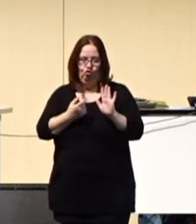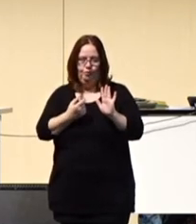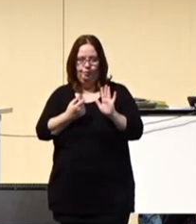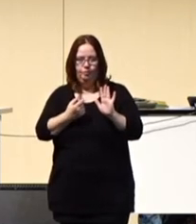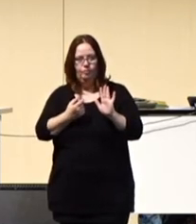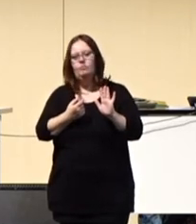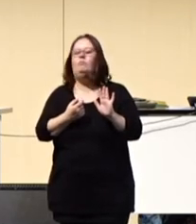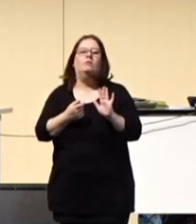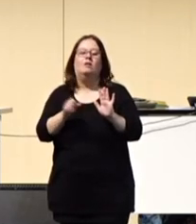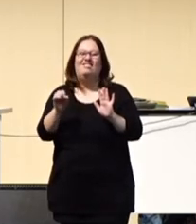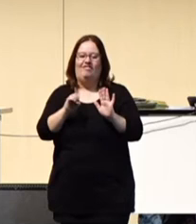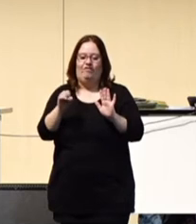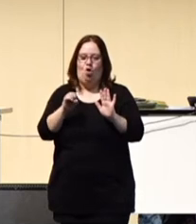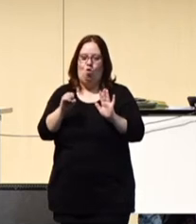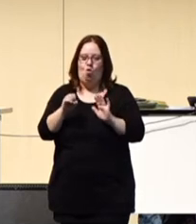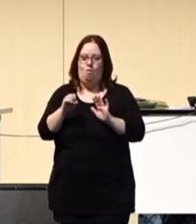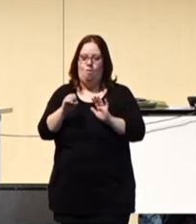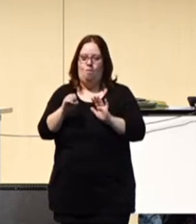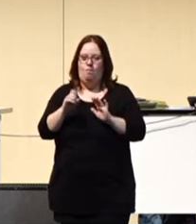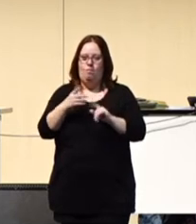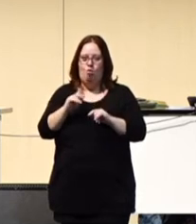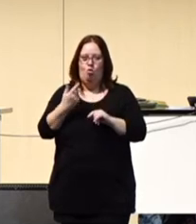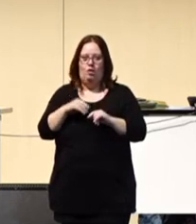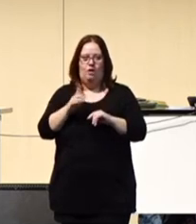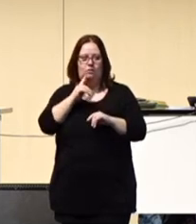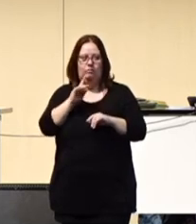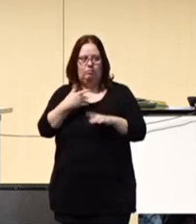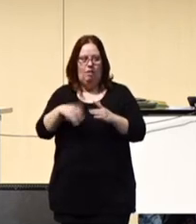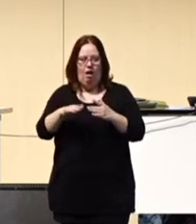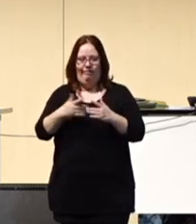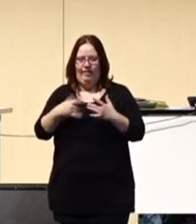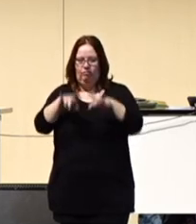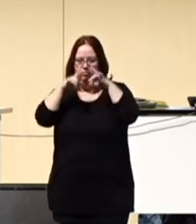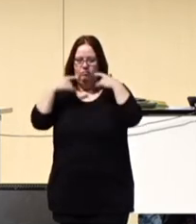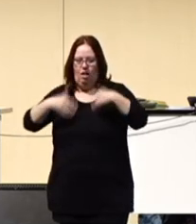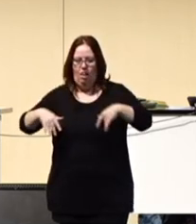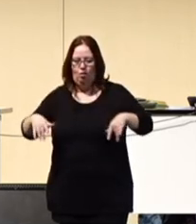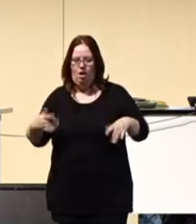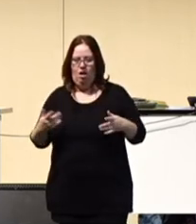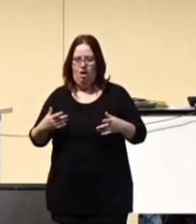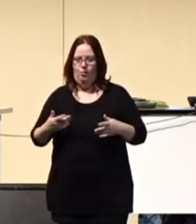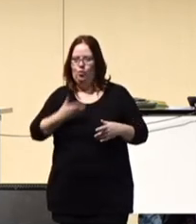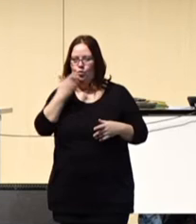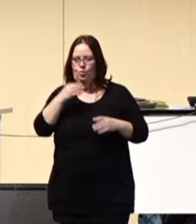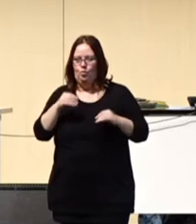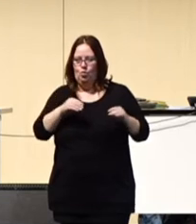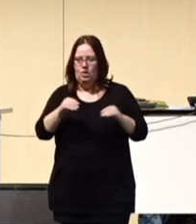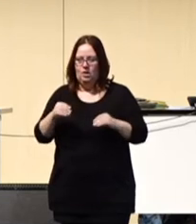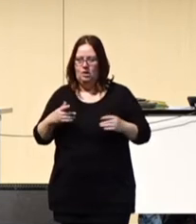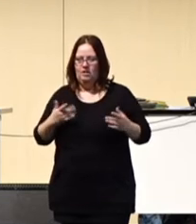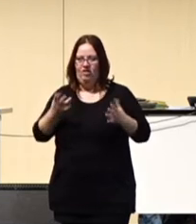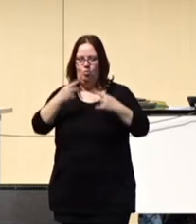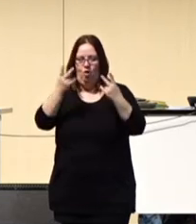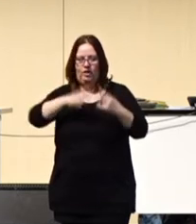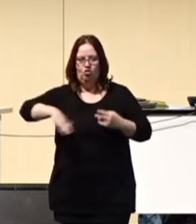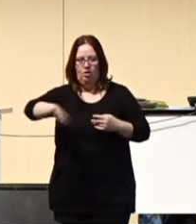denn eine zum Teil um sich greifende Nachlässigkeit des Umgangs mit Mund-Nasen-Bedeckung im